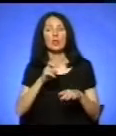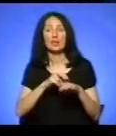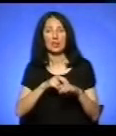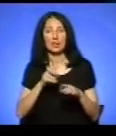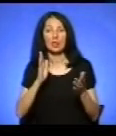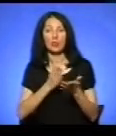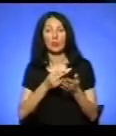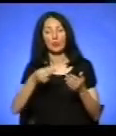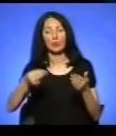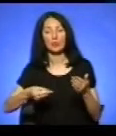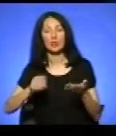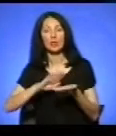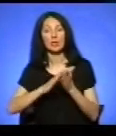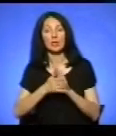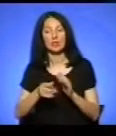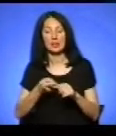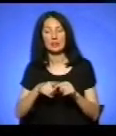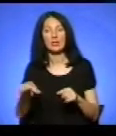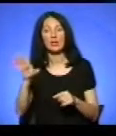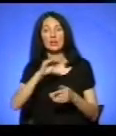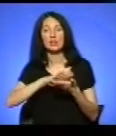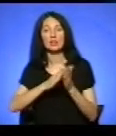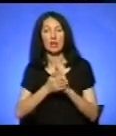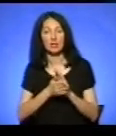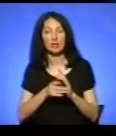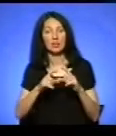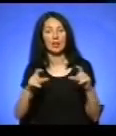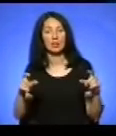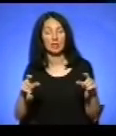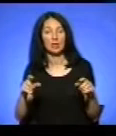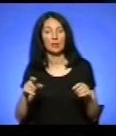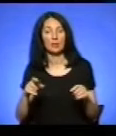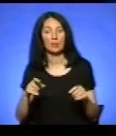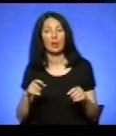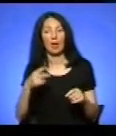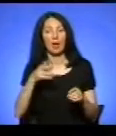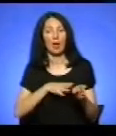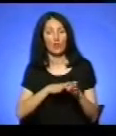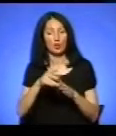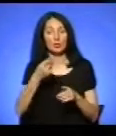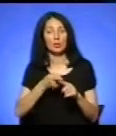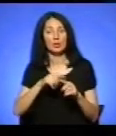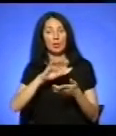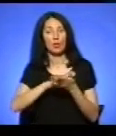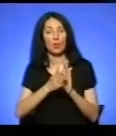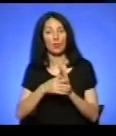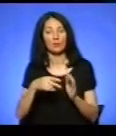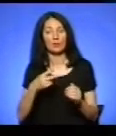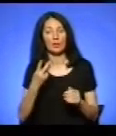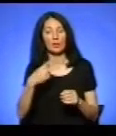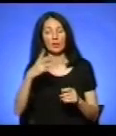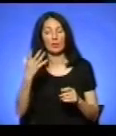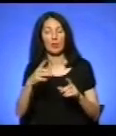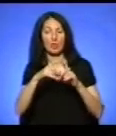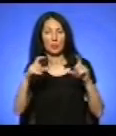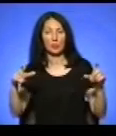декларації. Ці всі заклади, які я говорила, 25 закладів, вони виконали ці умови. І сподіваємося,